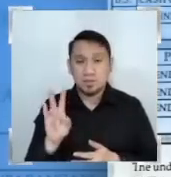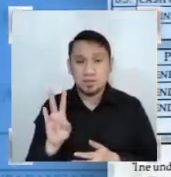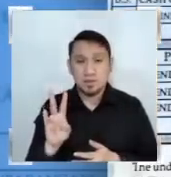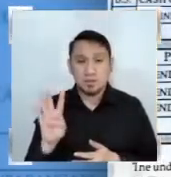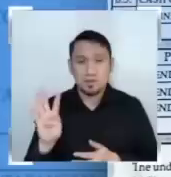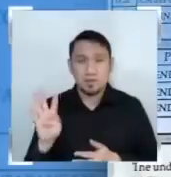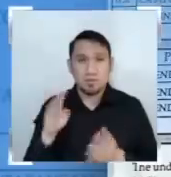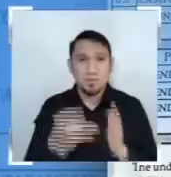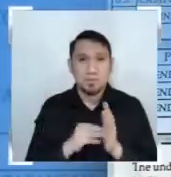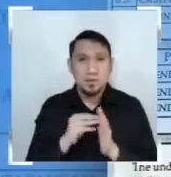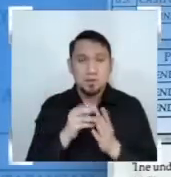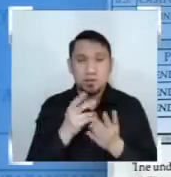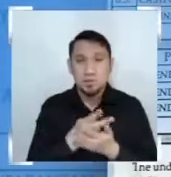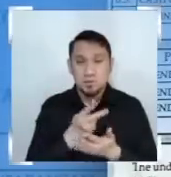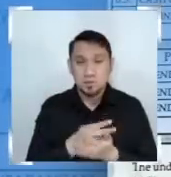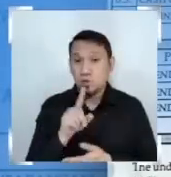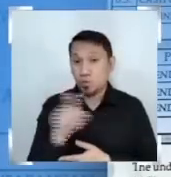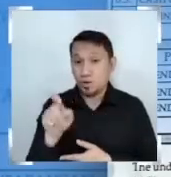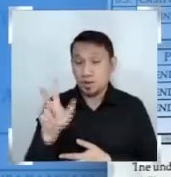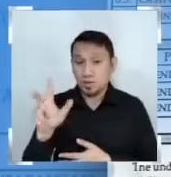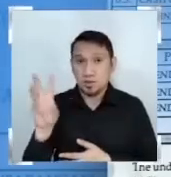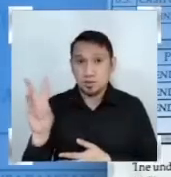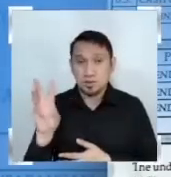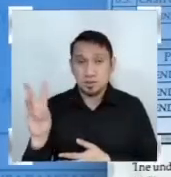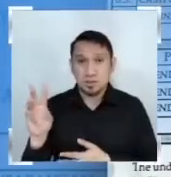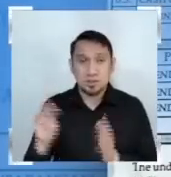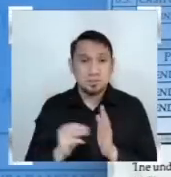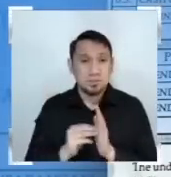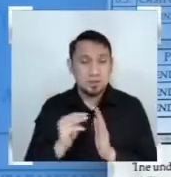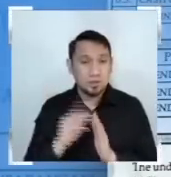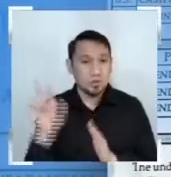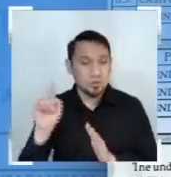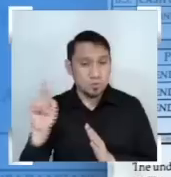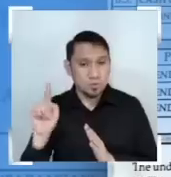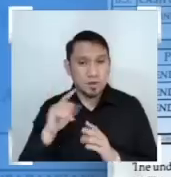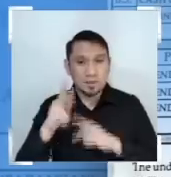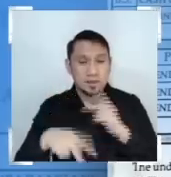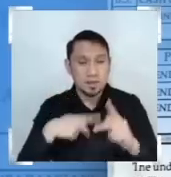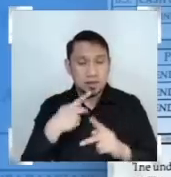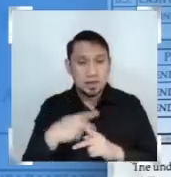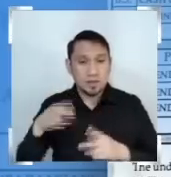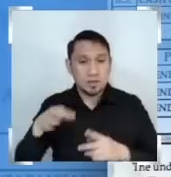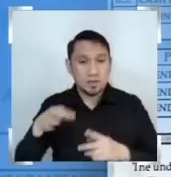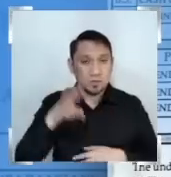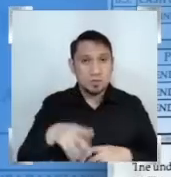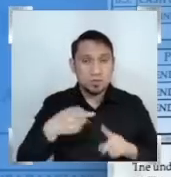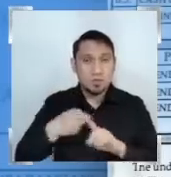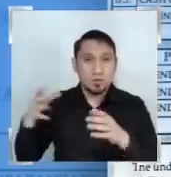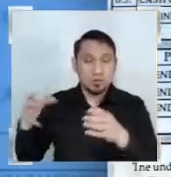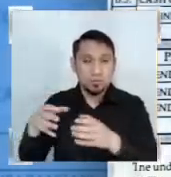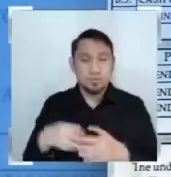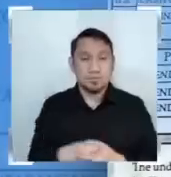pesos. 136.6 million pesos dito ang in-kind contributions mula sa kanyang partido na Lakas